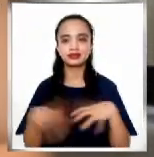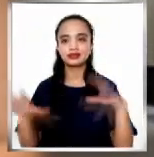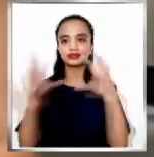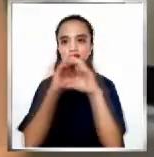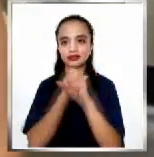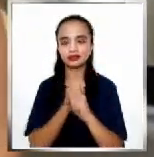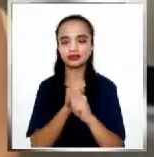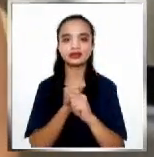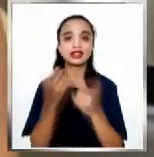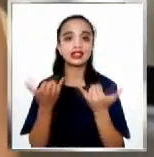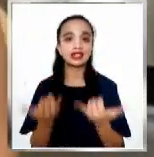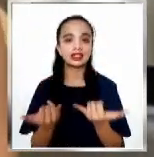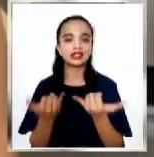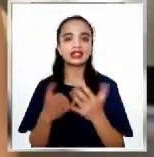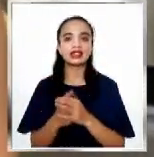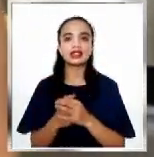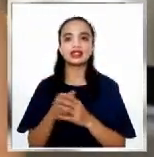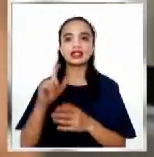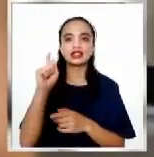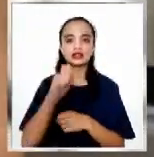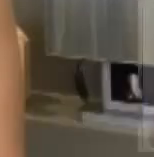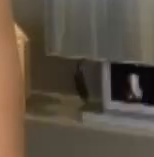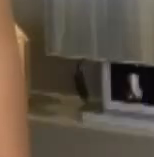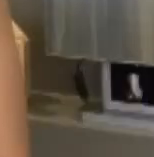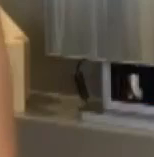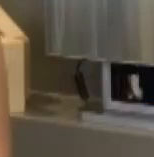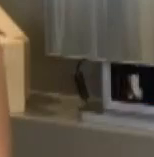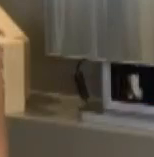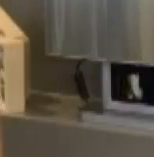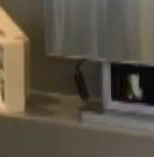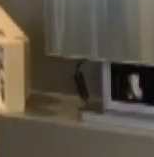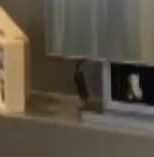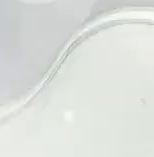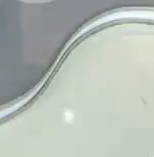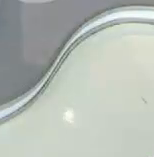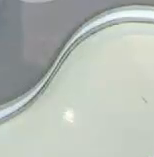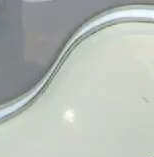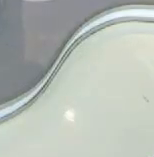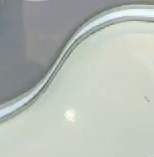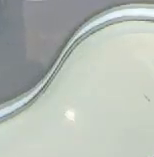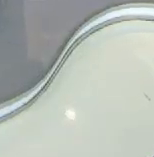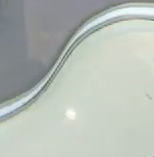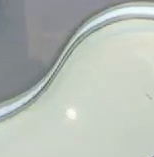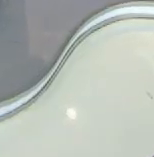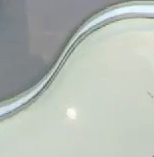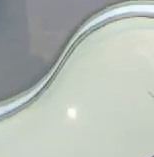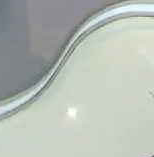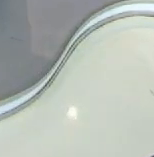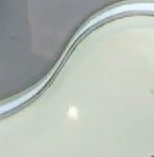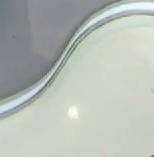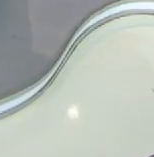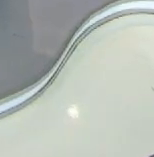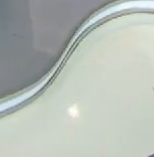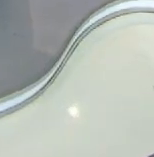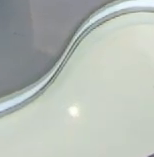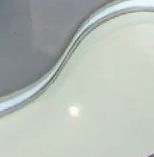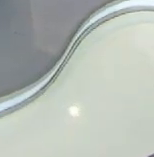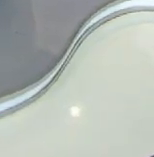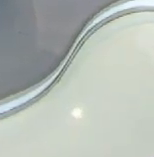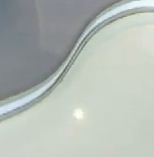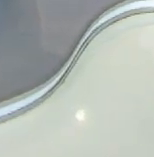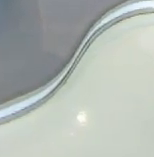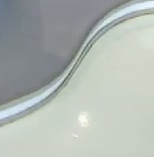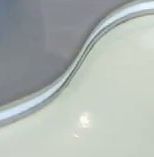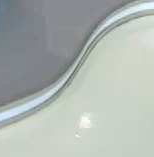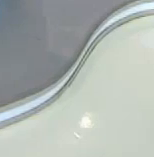Tuesday night. Ako po si Iya Arellano. Miss Mel, Sir Mike, Miss Vicky. Thanks, Iya. Salamat sa'yo, Iya. Salamat, Iya. At yan